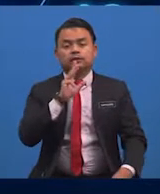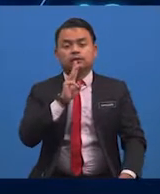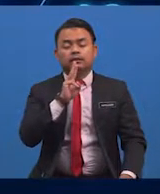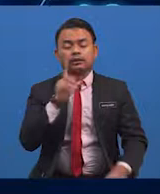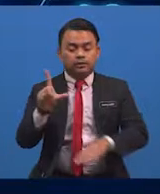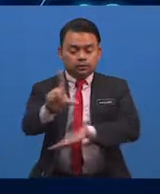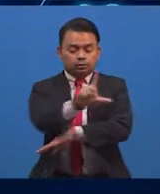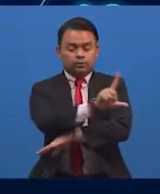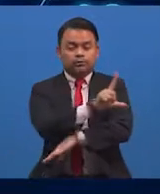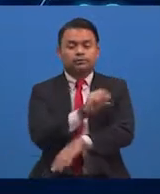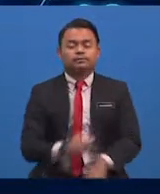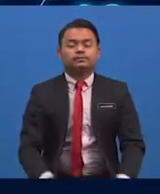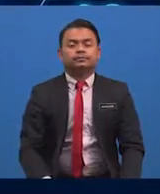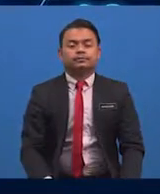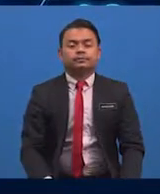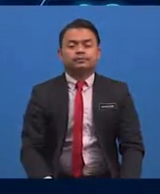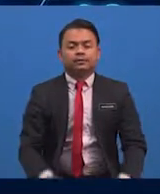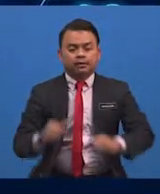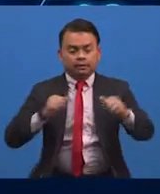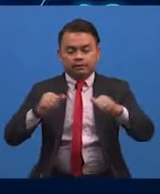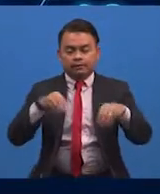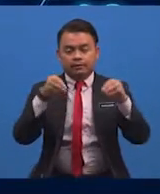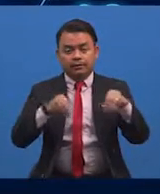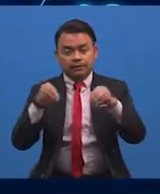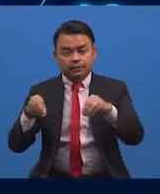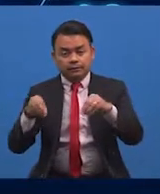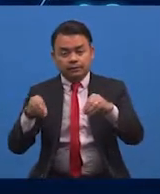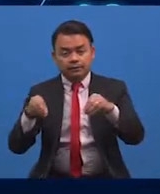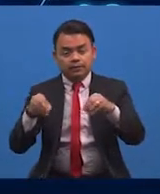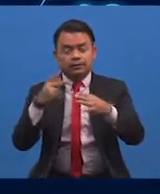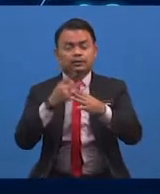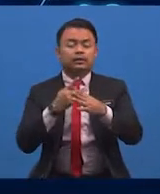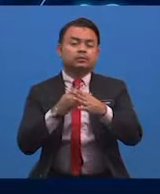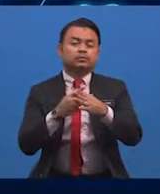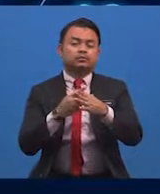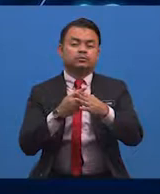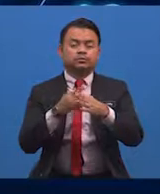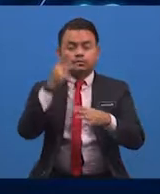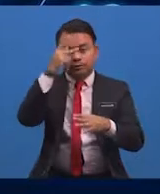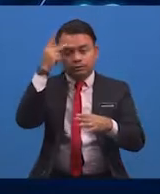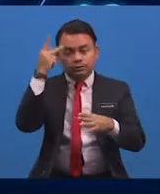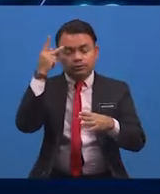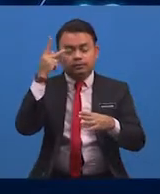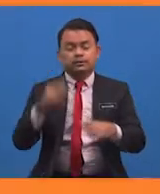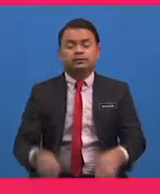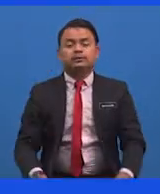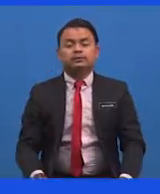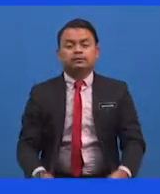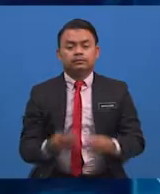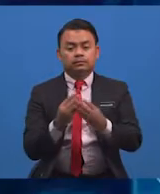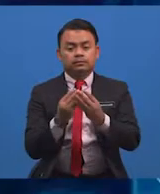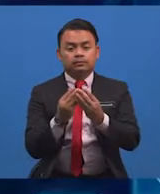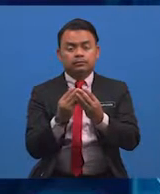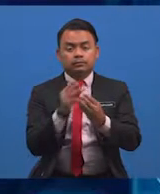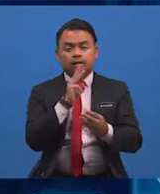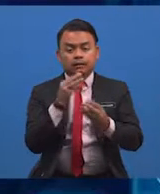aktiviti pertanian akan terganggu kerana kekurangan air tanah menyebabkan hasil pengeluaran pertanian merosot.